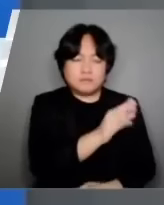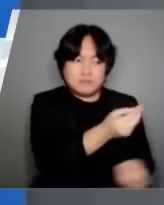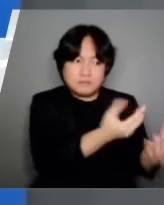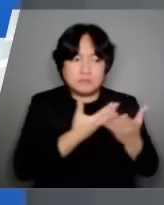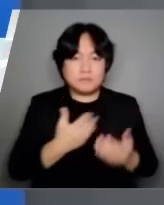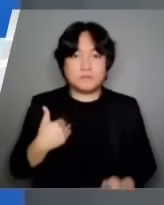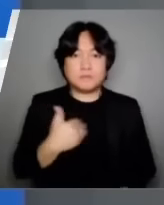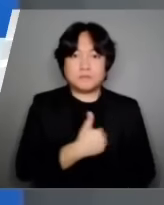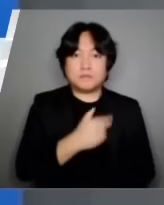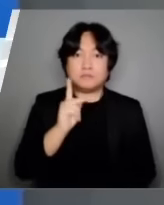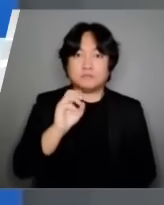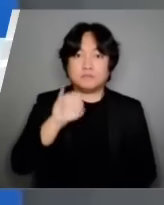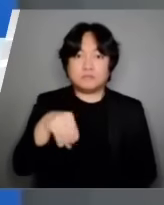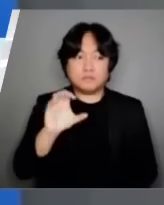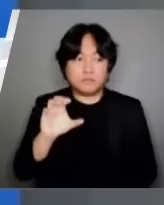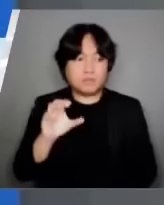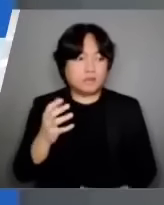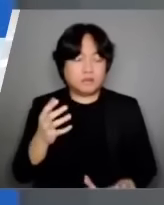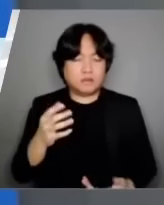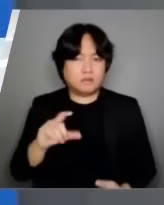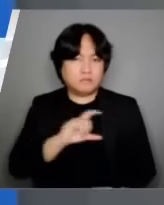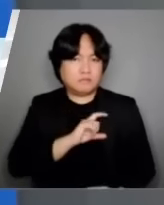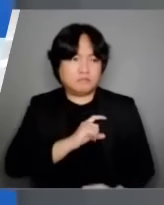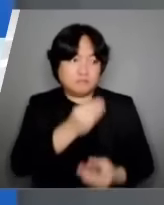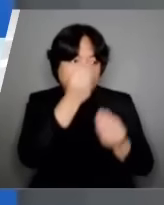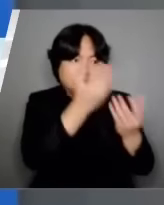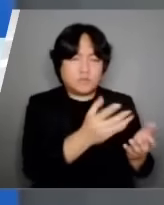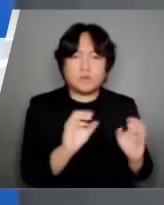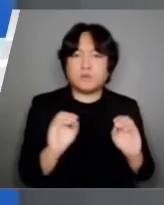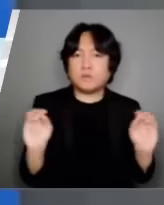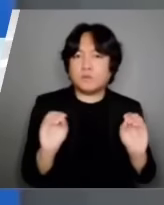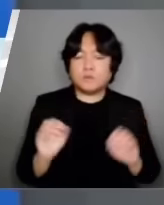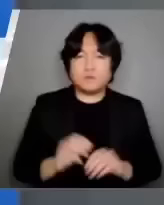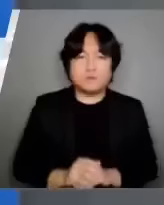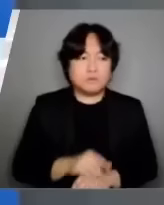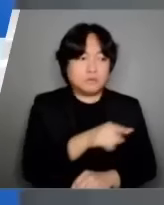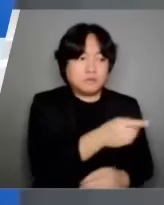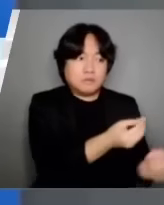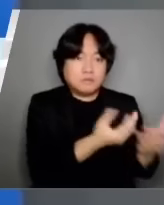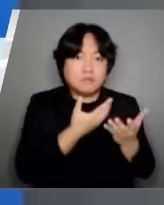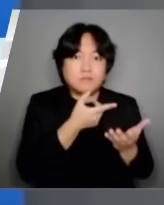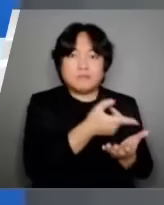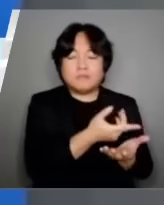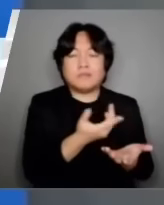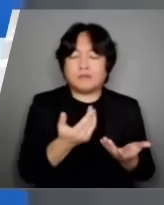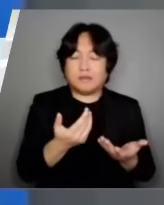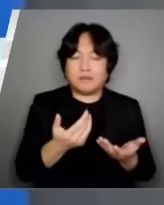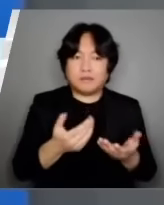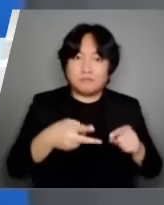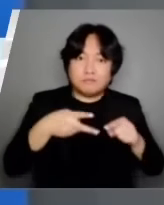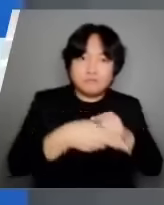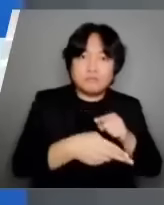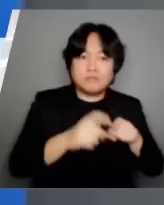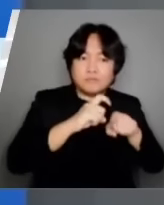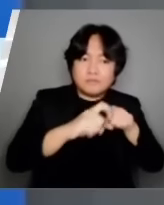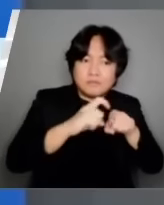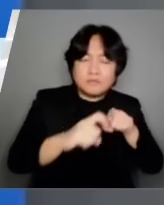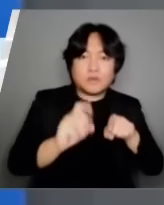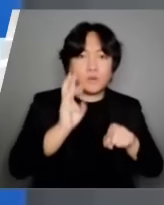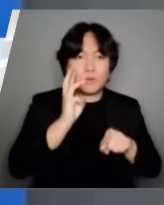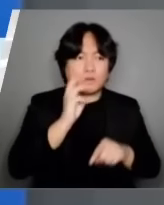ng kasinungalingan na sinasabi nila na pinutulan na namin sila ng tubig at kuryente. Eh kagabi, ang ganda-ganda ng ilaw